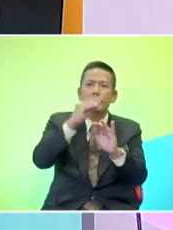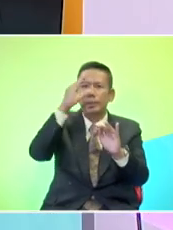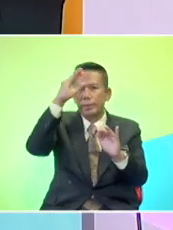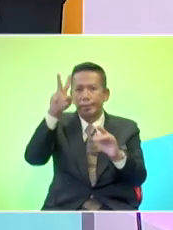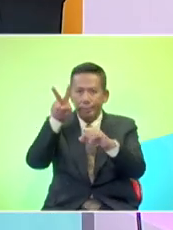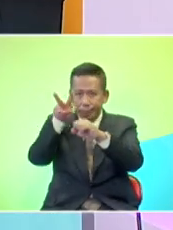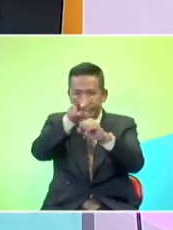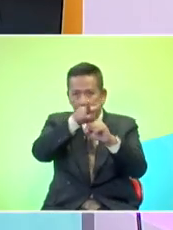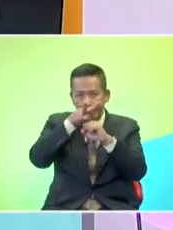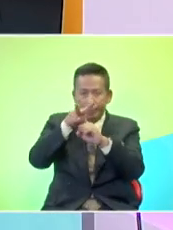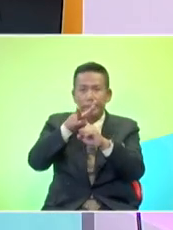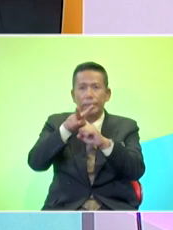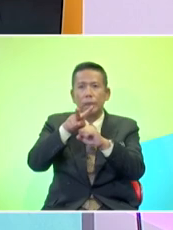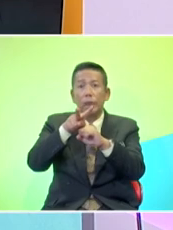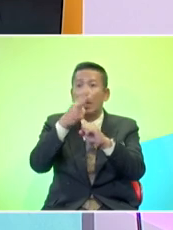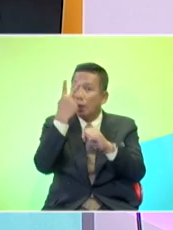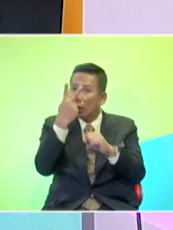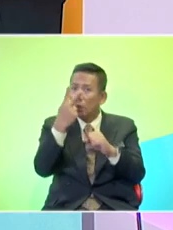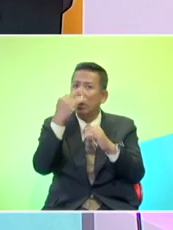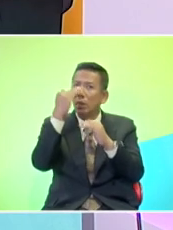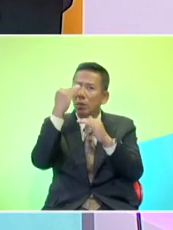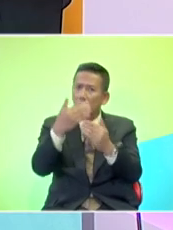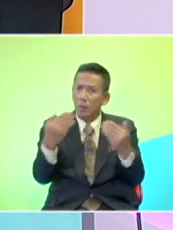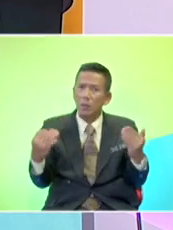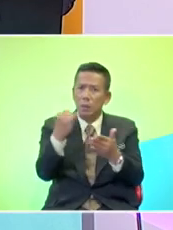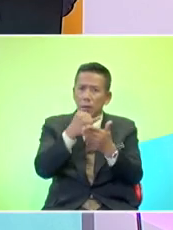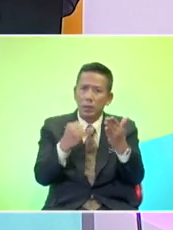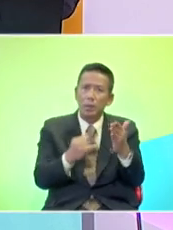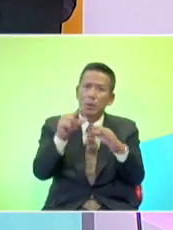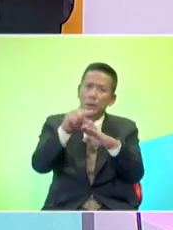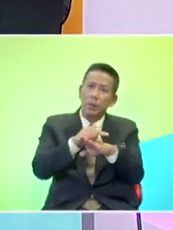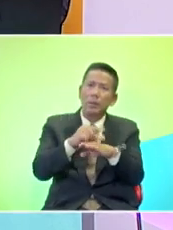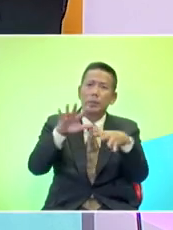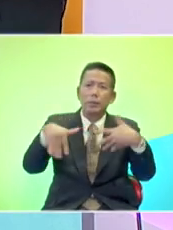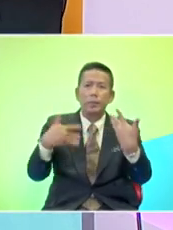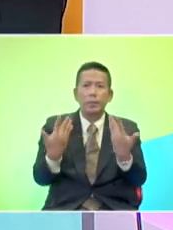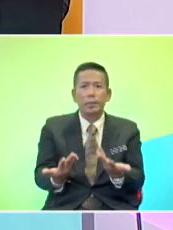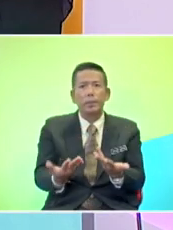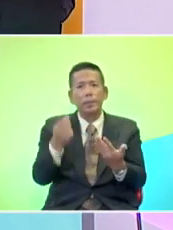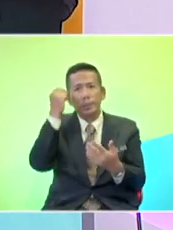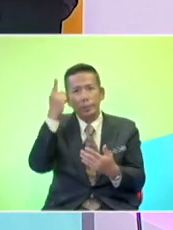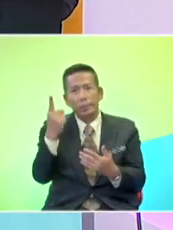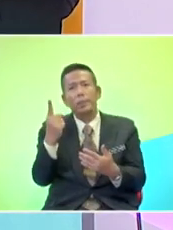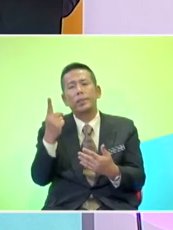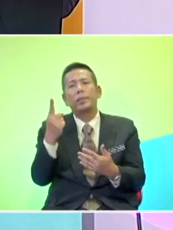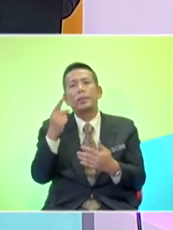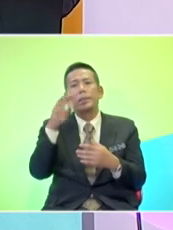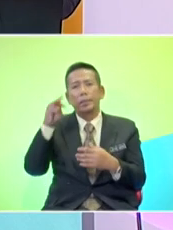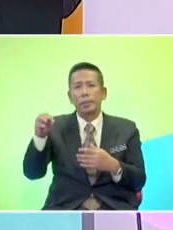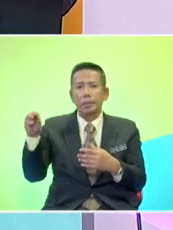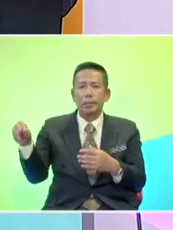pemahaman sejauh mana bahasa seni dijual itu tadi di aplikasi dan bagaimana sejauh mana Ke fahman murid tentang